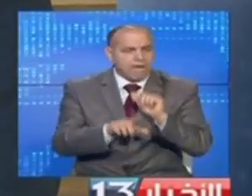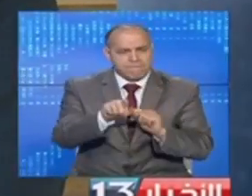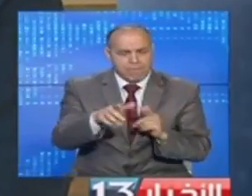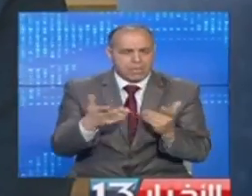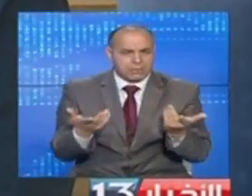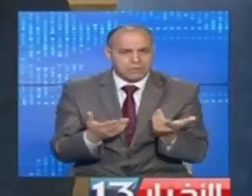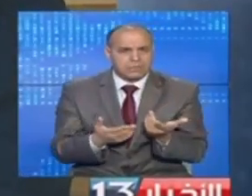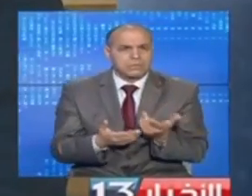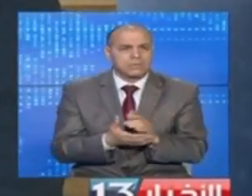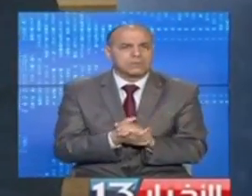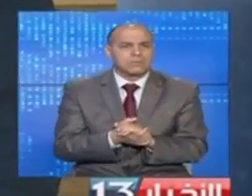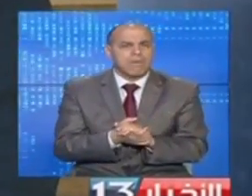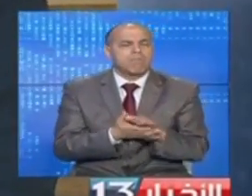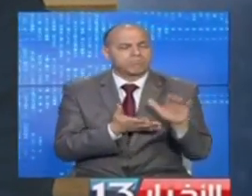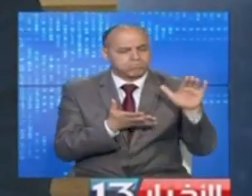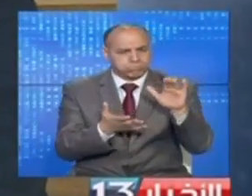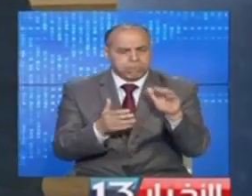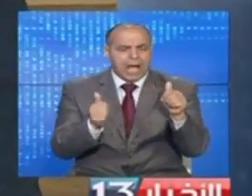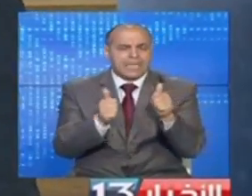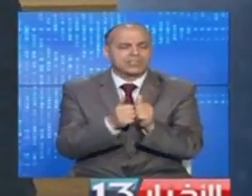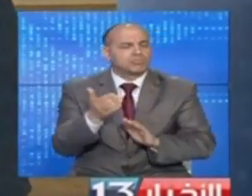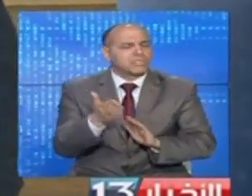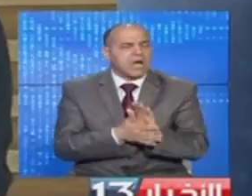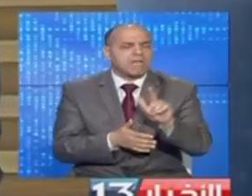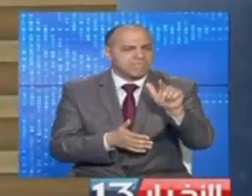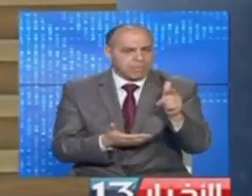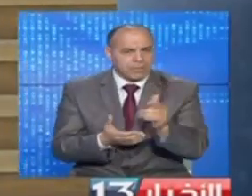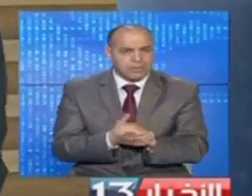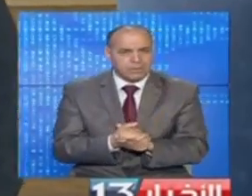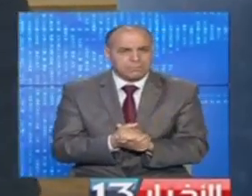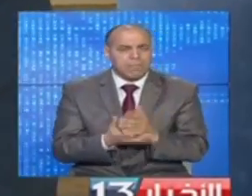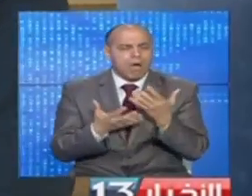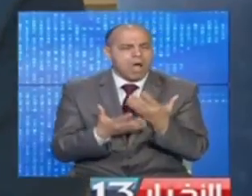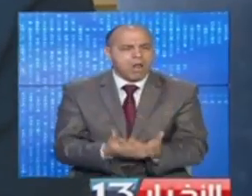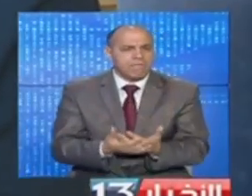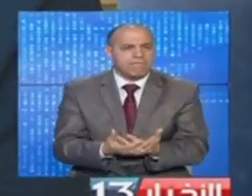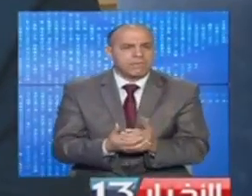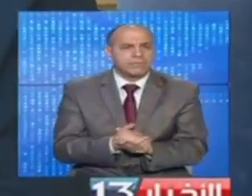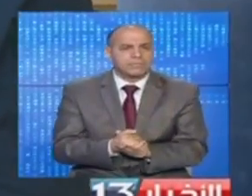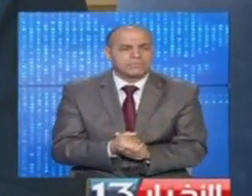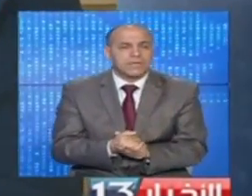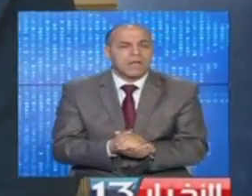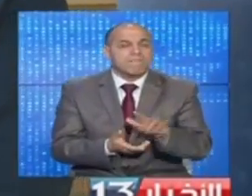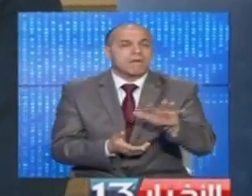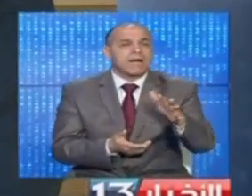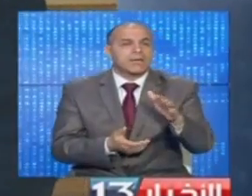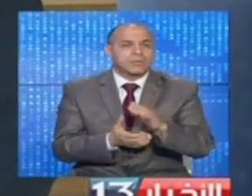احنا نستهلك إنتاج تقريبا 11 مليون طن في اللحم، وهناك